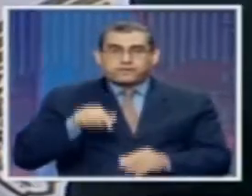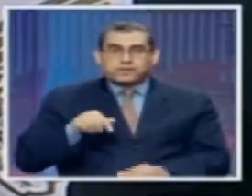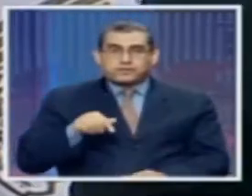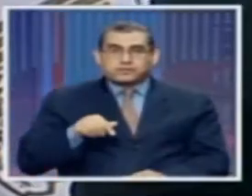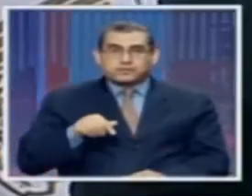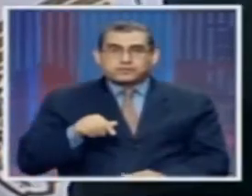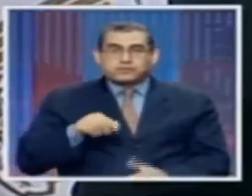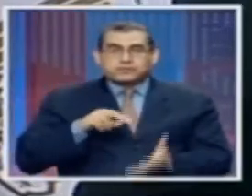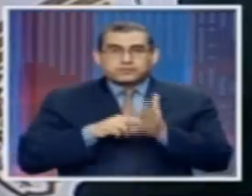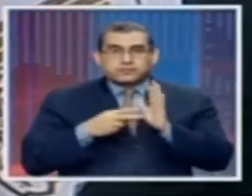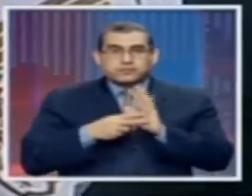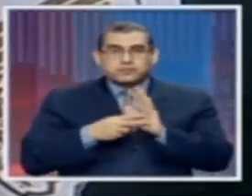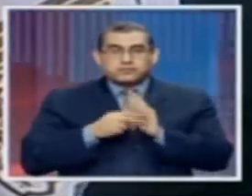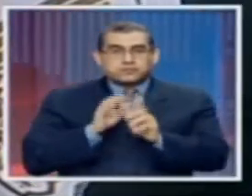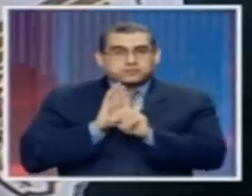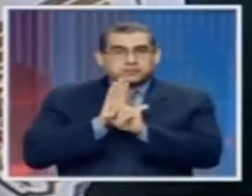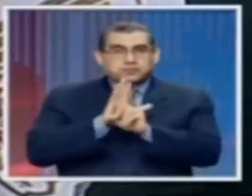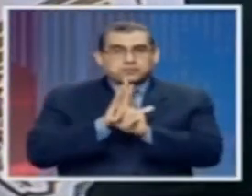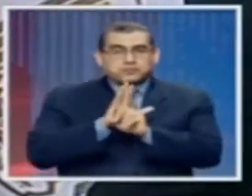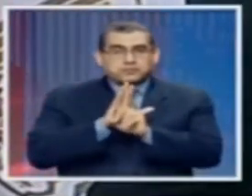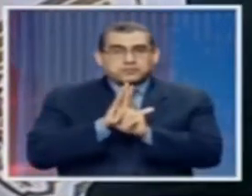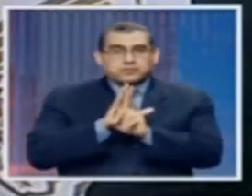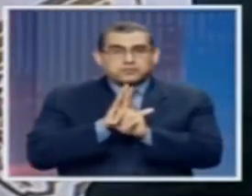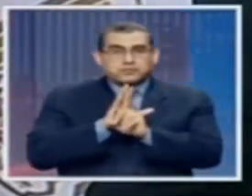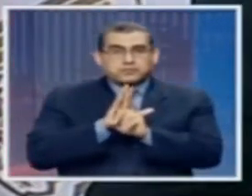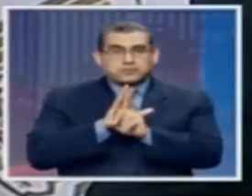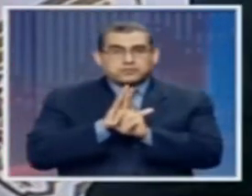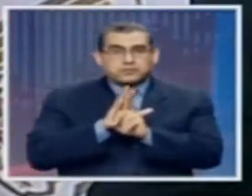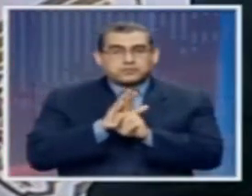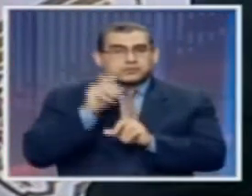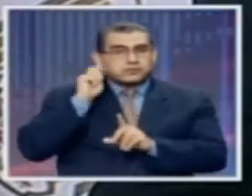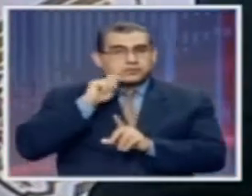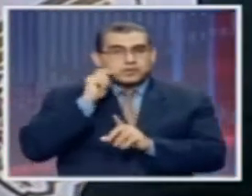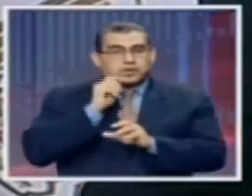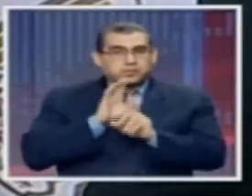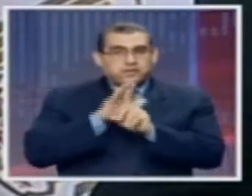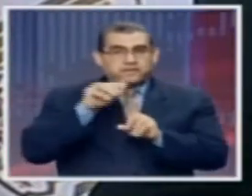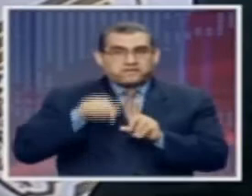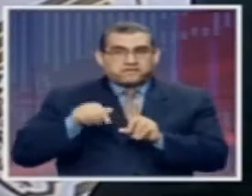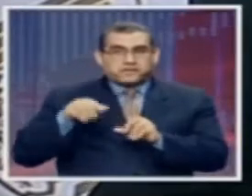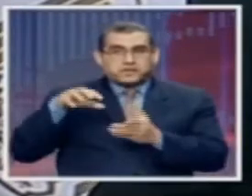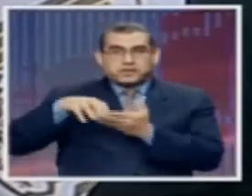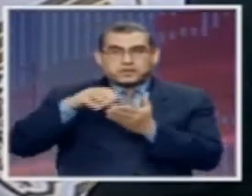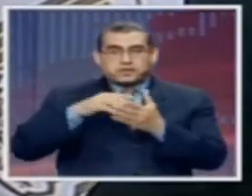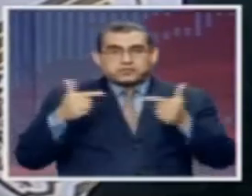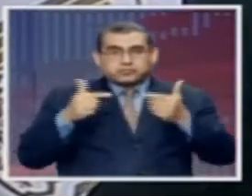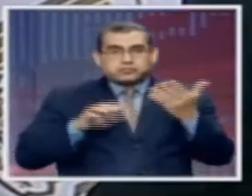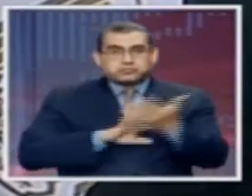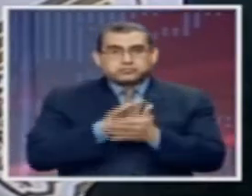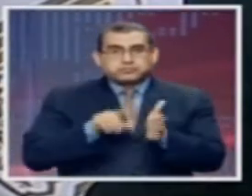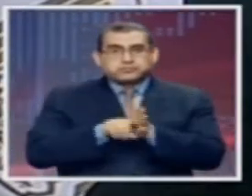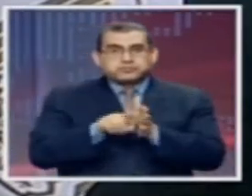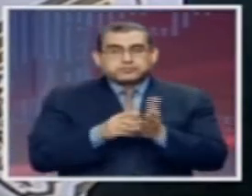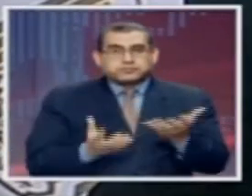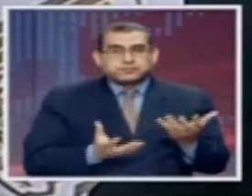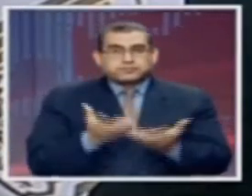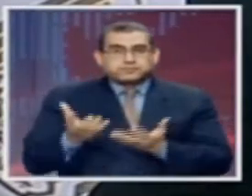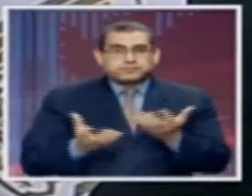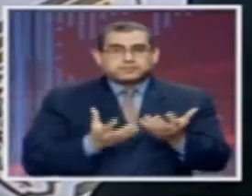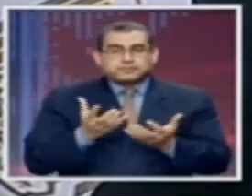من خلال دعمها لعناصر وميليشيات متطرفة من الصراع وأدت إلى مزيد